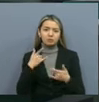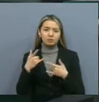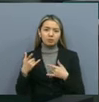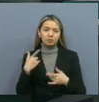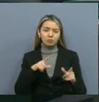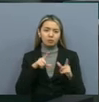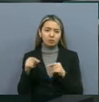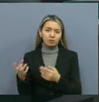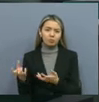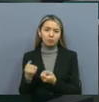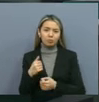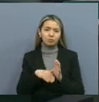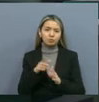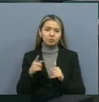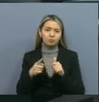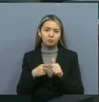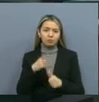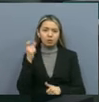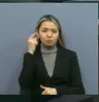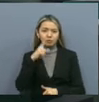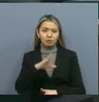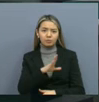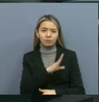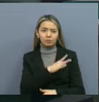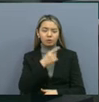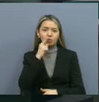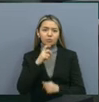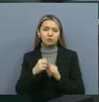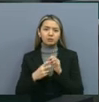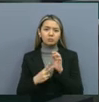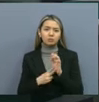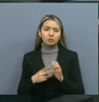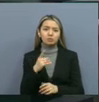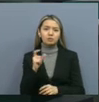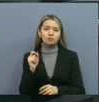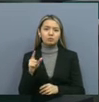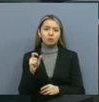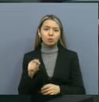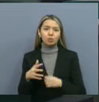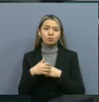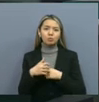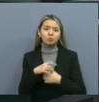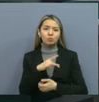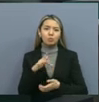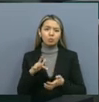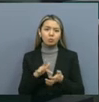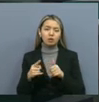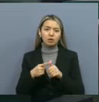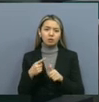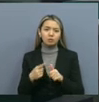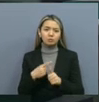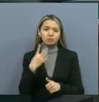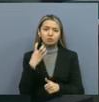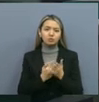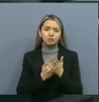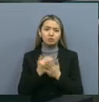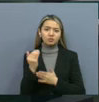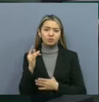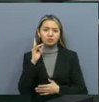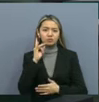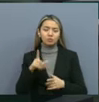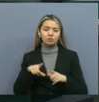жолдама алған үздіктердің есімі белгілі болды. Өңірдің 17 ауданы мен Степногорск, Көкшетау қалаларының атынан 400-ден астам дарынды